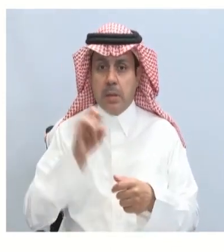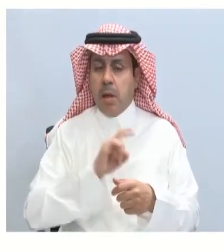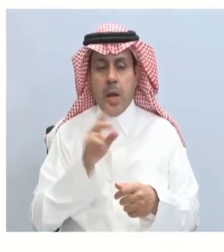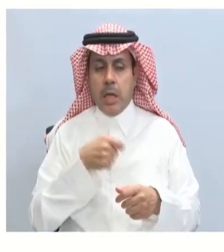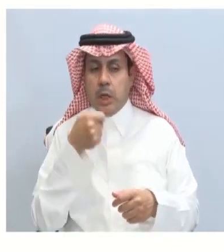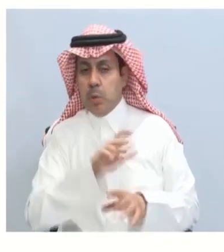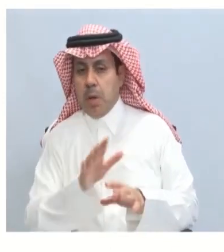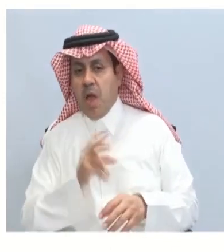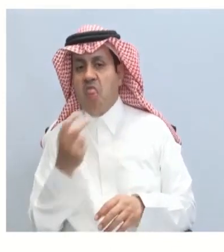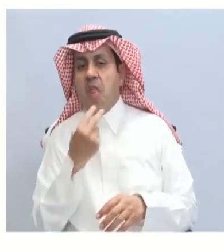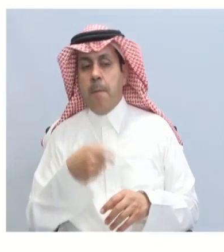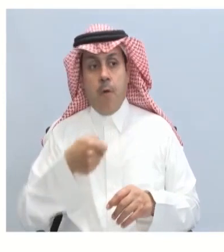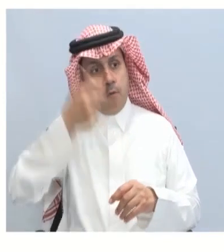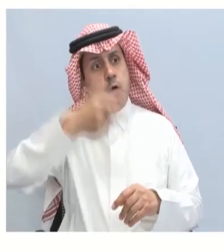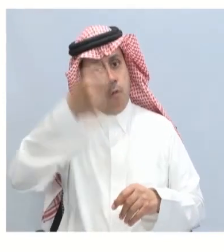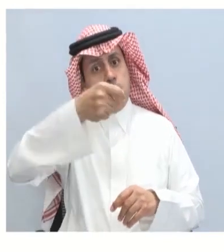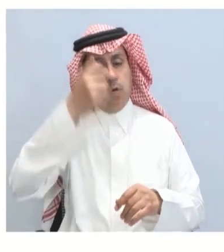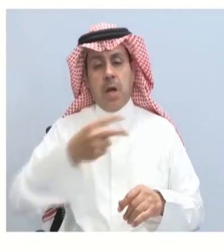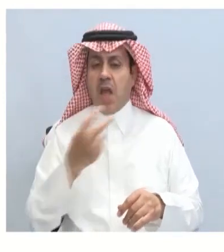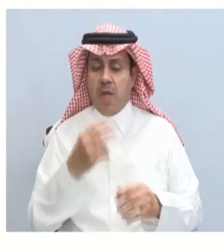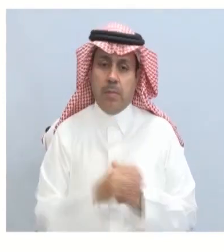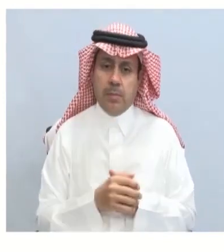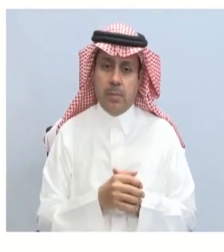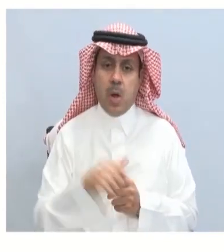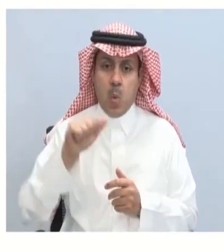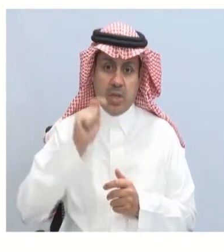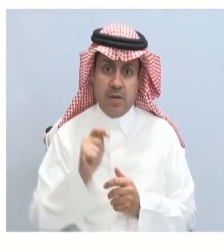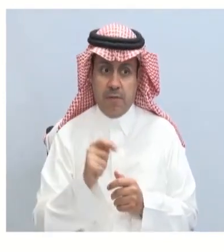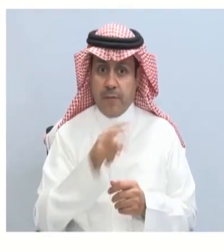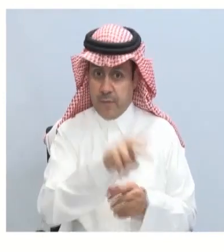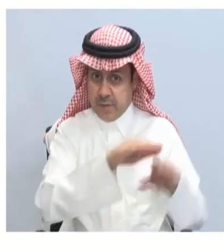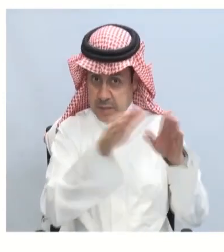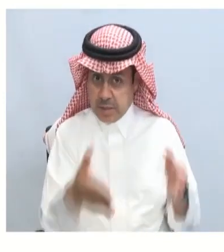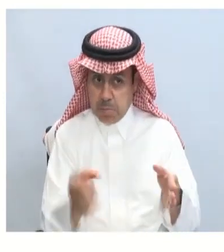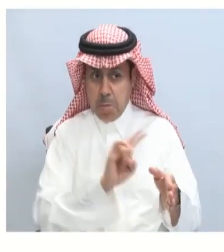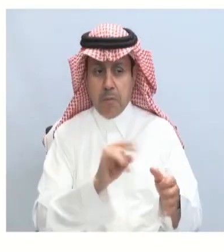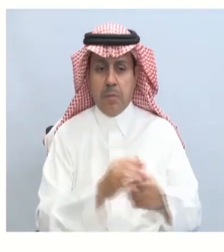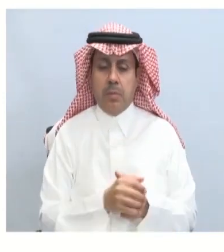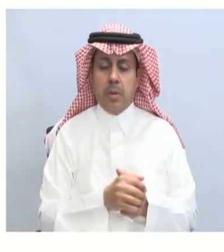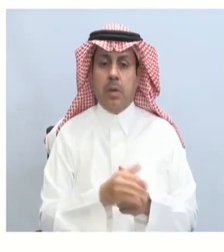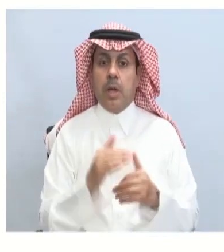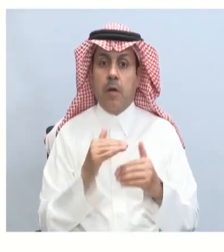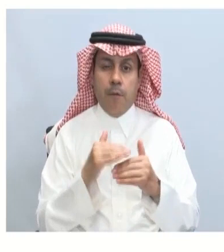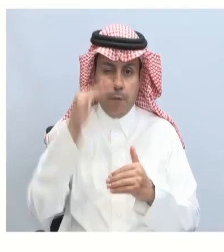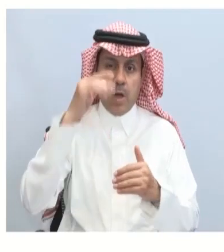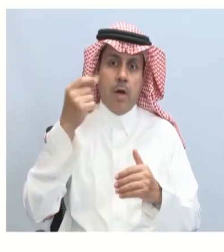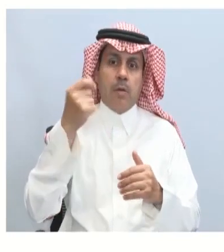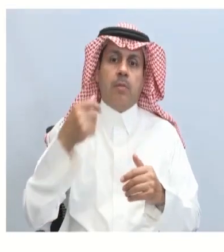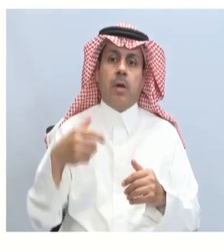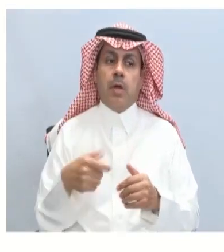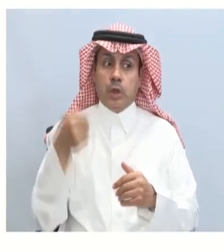لا يريد شراءها او ان يصف البائع السلعه بما ليس فيها لماذا ليثير